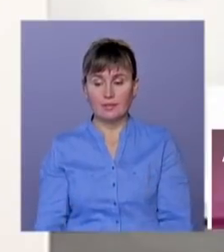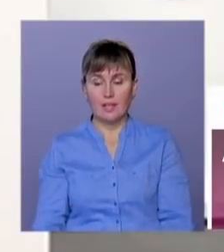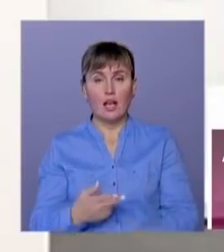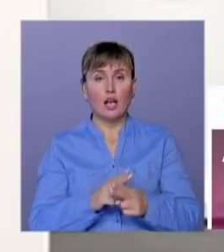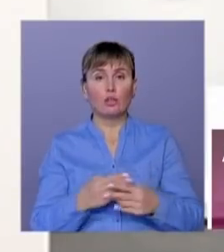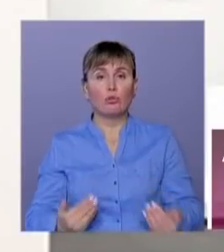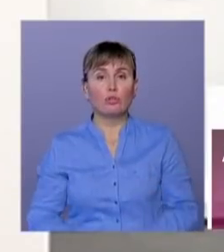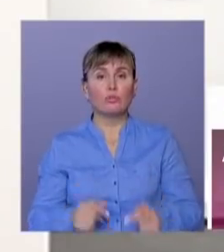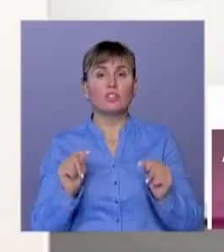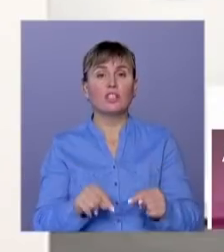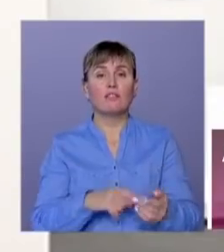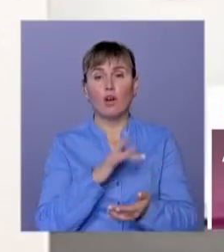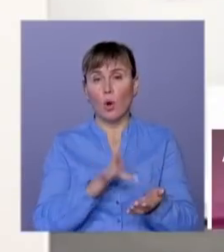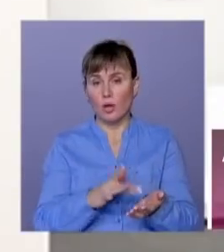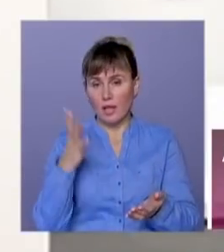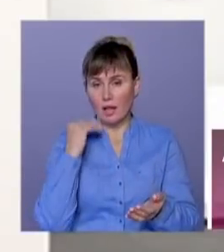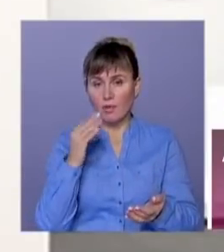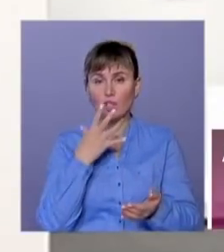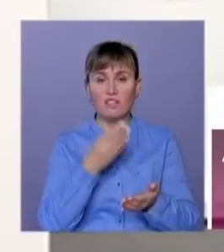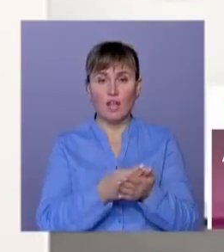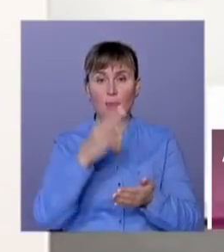живут здесь, в городе Алмате, со своими